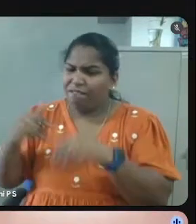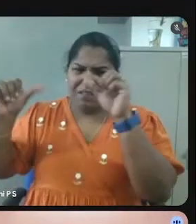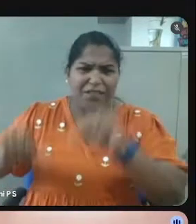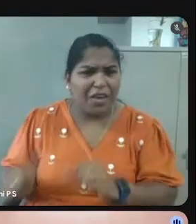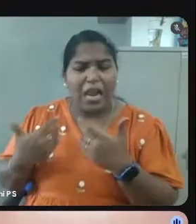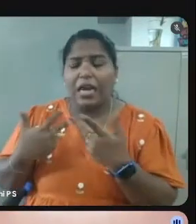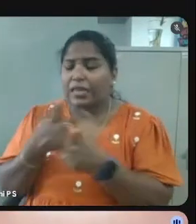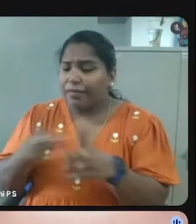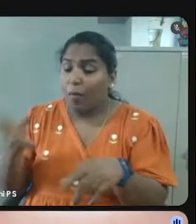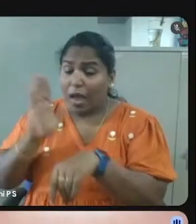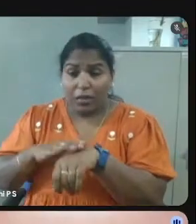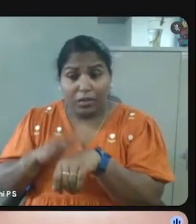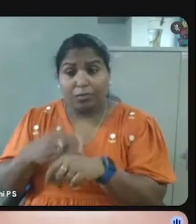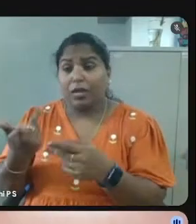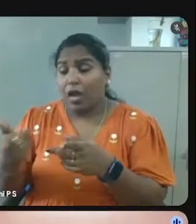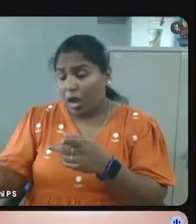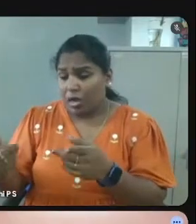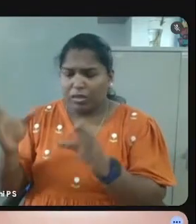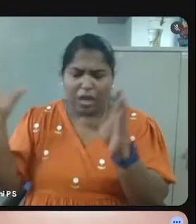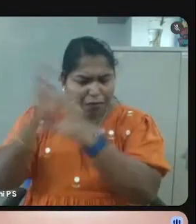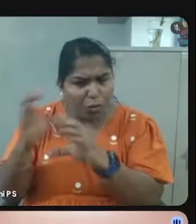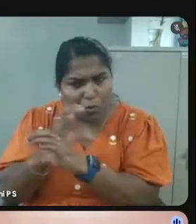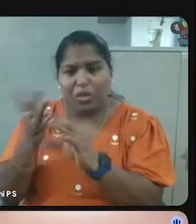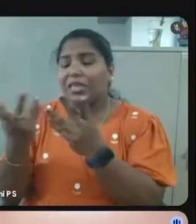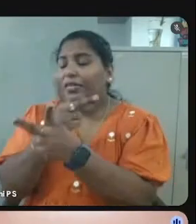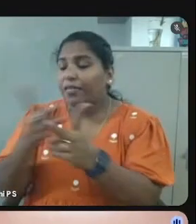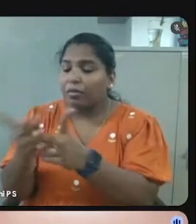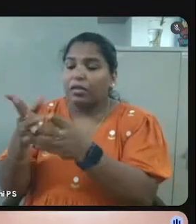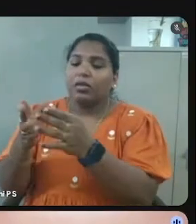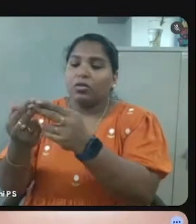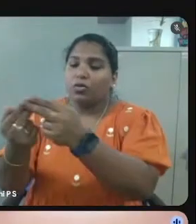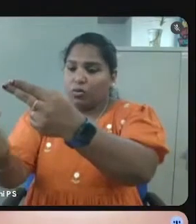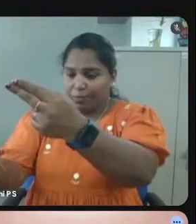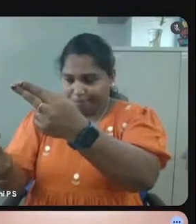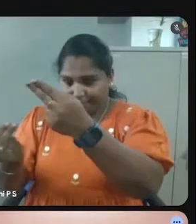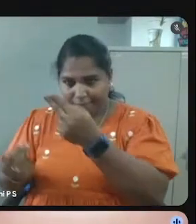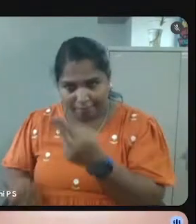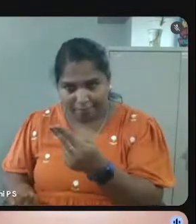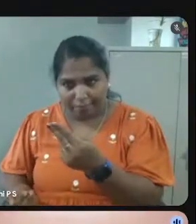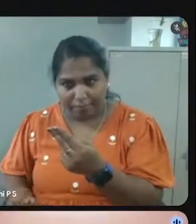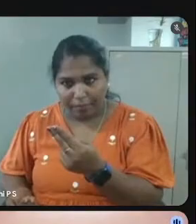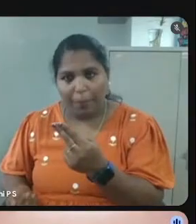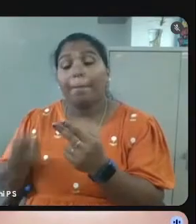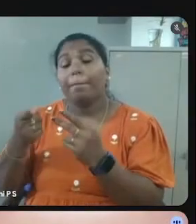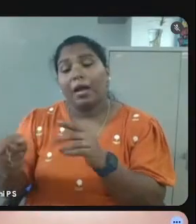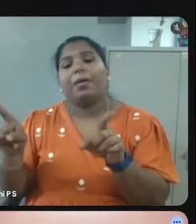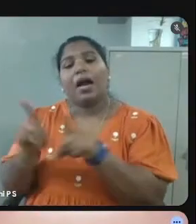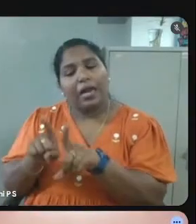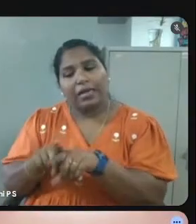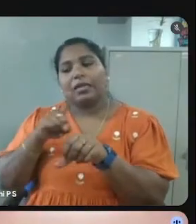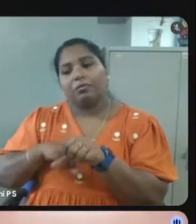അത് കുറച്ച് വളരെ ഒരു കൺഫ്യൂഷൻ സ്റ്റേജ് ഉണ്ടായിരിക്കും. അപ്പൊ ആ സമയത്ത് ഒരു മോട്ടിവേഷനും കൗൺസിലിംഗ് ഓക്യുപേഷണൽ തെറപ്പിസ്റ്റ് തന്നെ